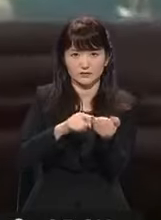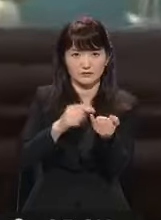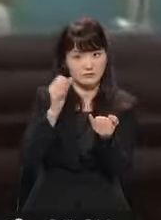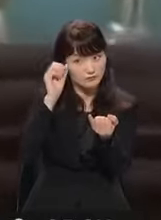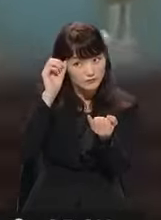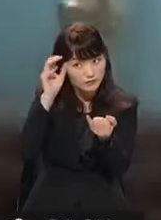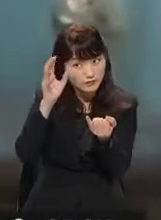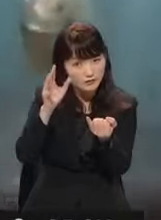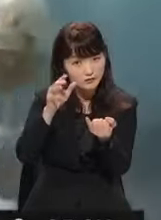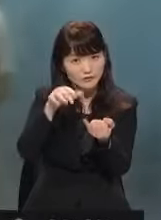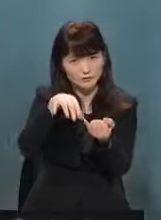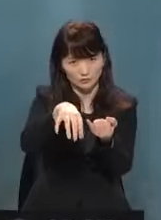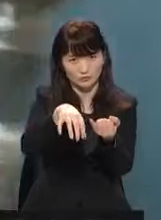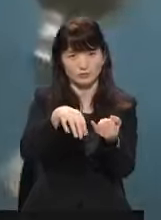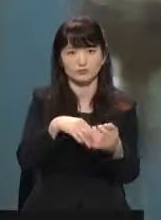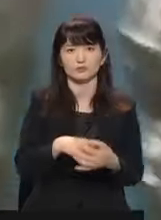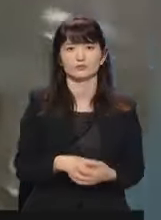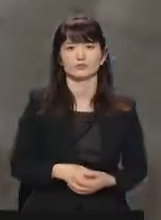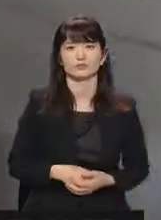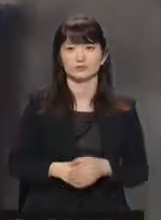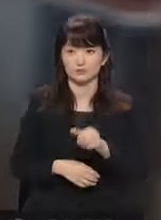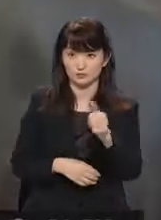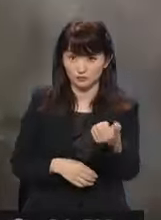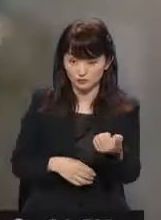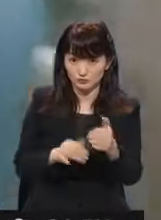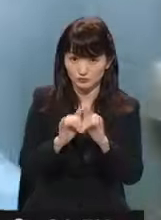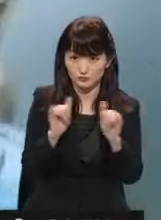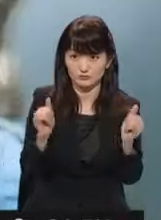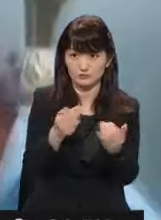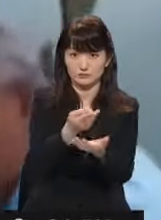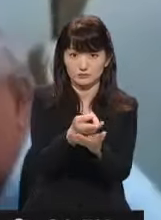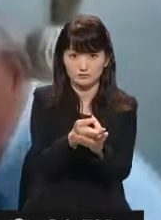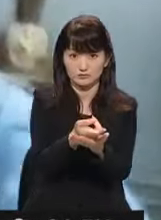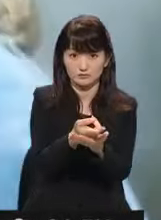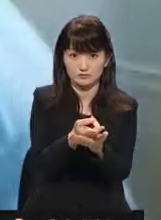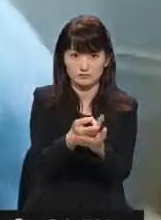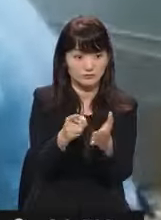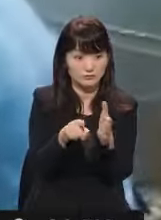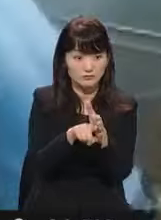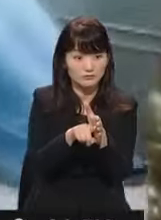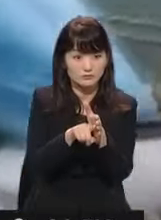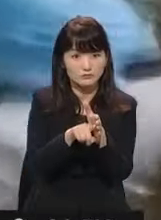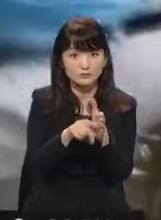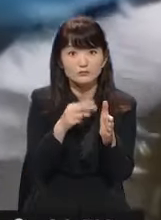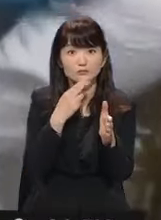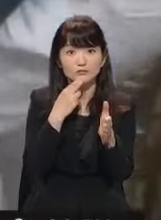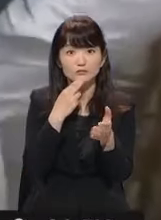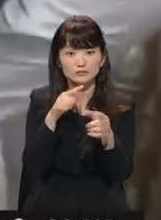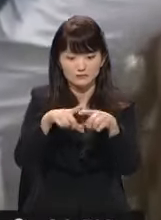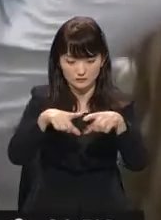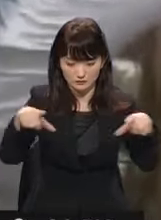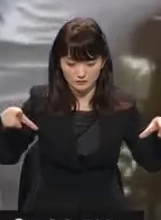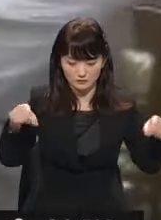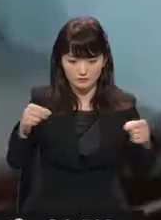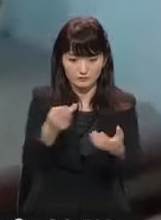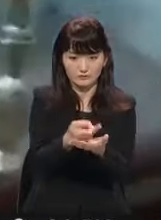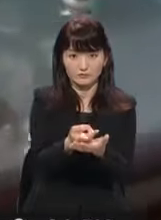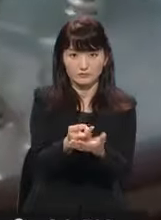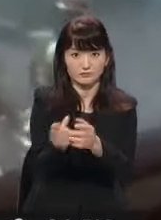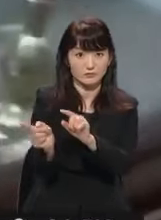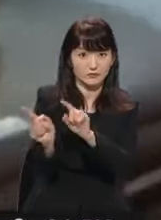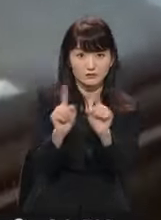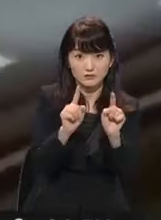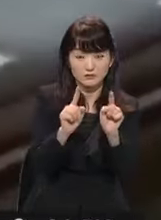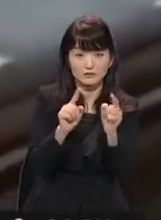있던 장례식장이었던 곳입니다. 죽은 사람이? 예, 정말 믿기 힘든 일인데 관에서 되살아난 이 70대